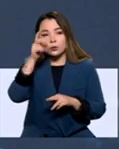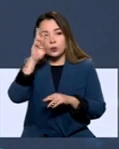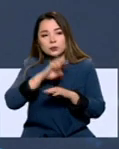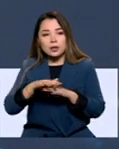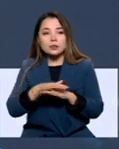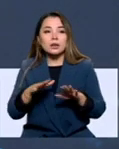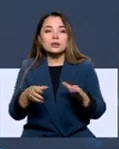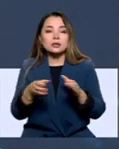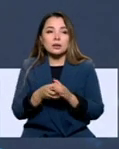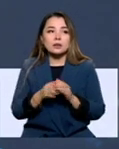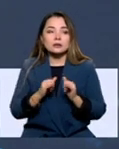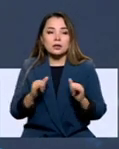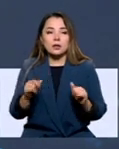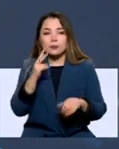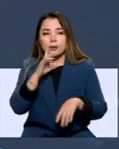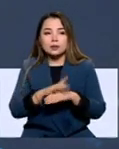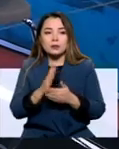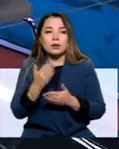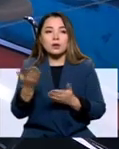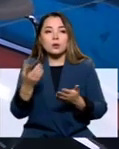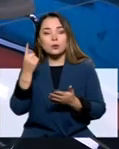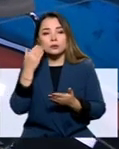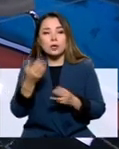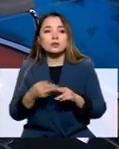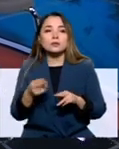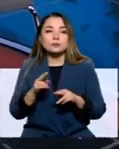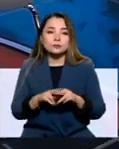елдерінің интеграциясы кеңейіп жатқаны байқалады. Сіз қалай ойлайсыз? Бұл